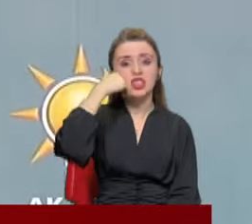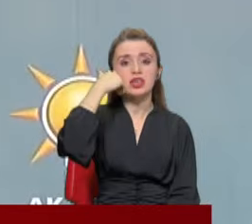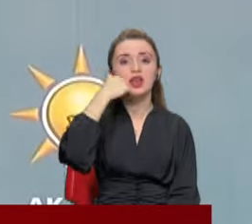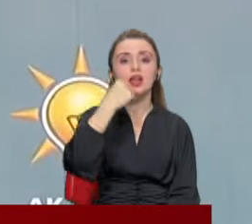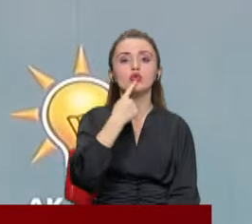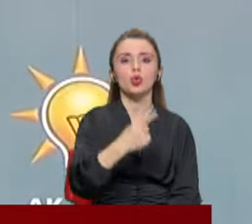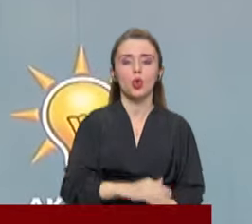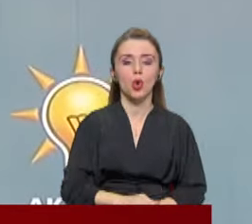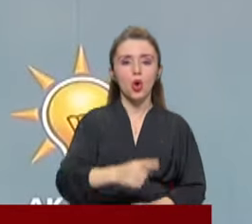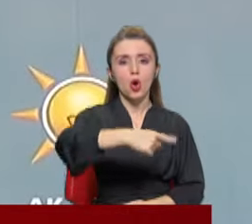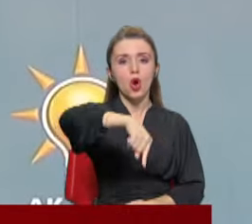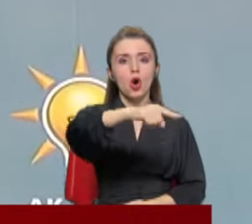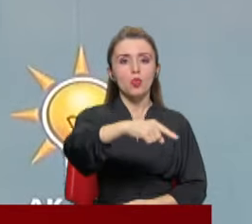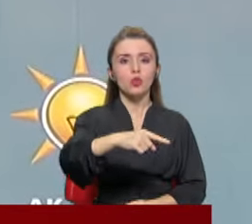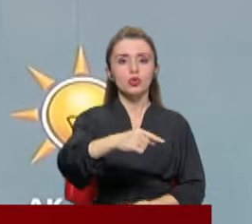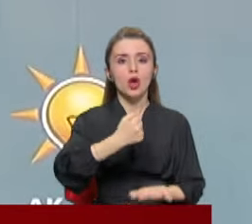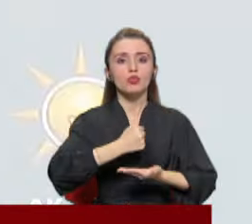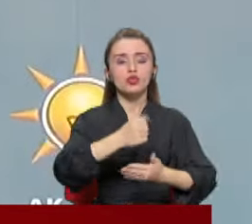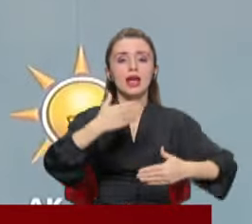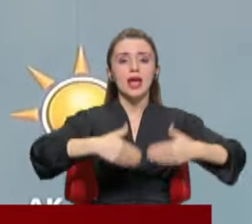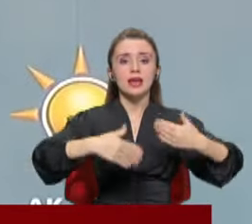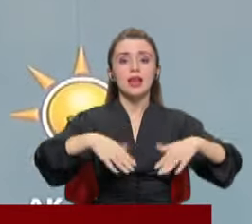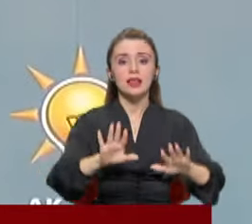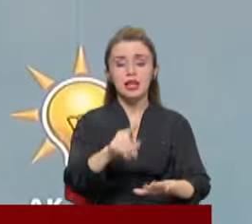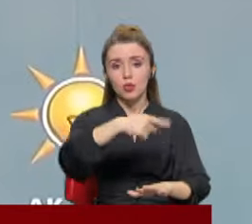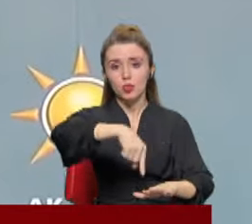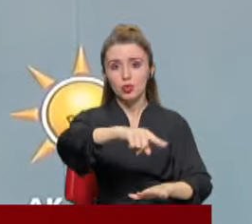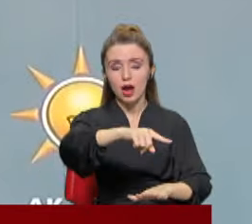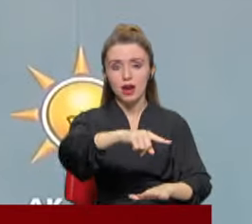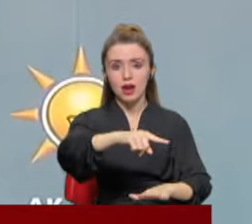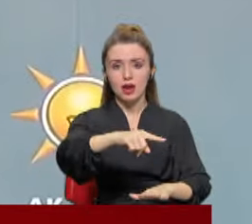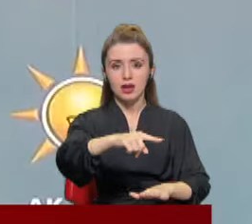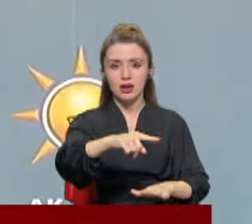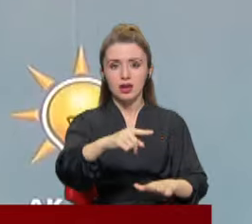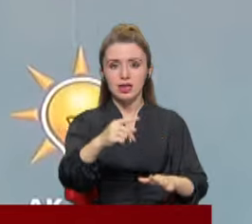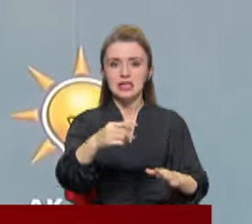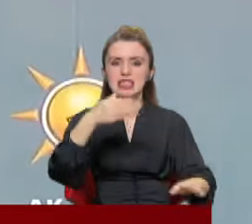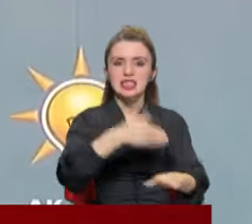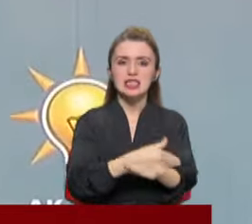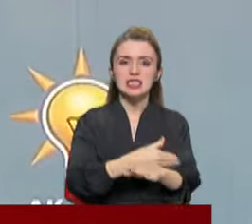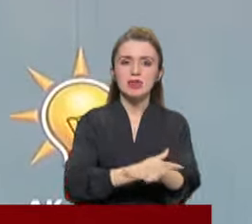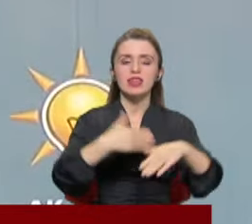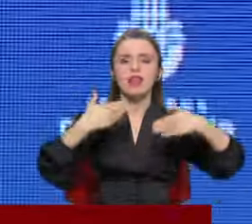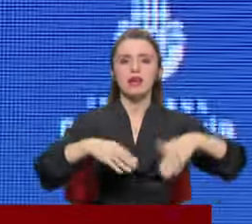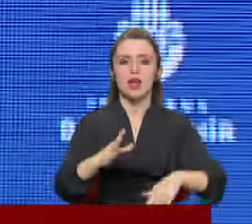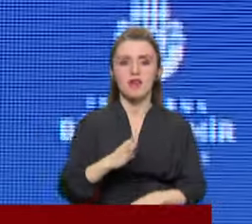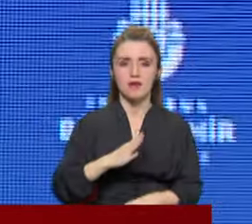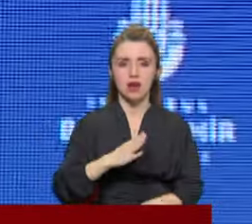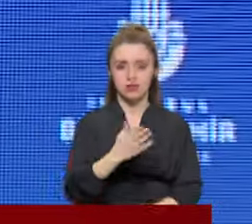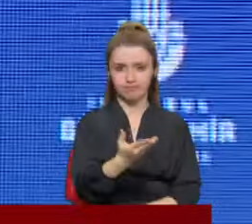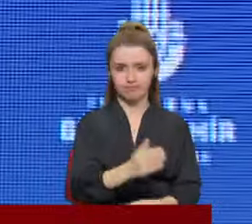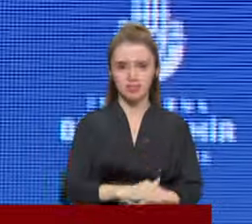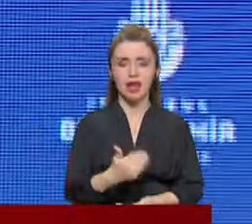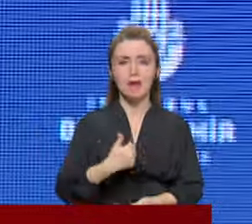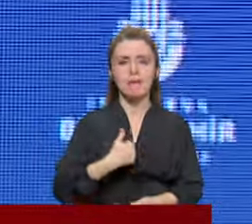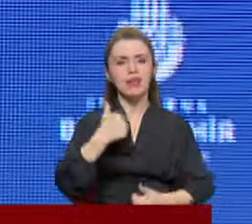sığınmaya çalışıyor. Bunlar bütçede engelli değildir. Bunlar eser ve hizmet engellidir. Ben her